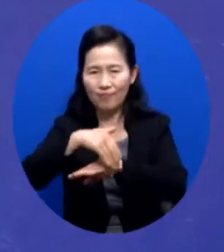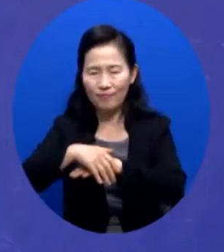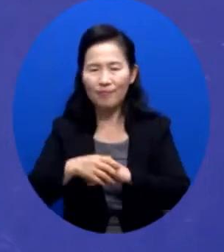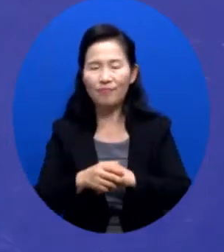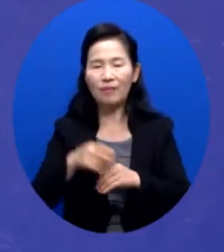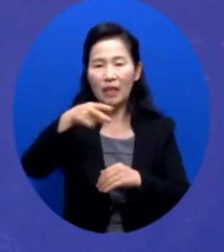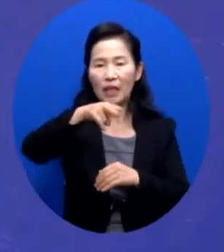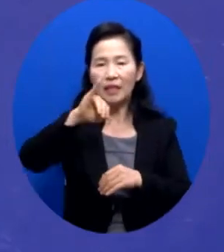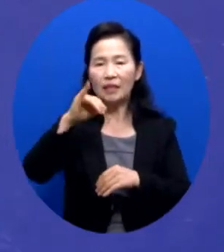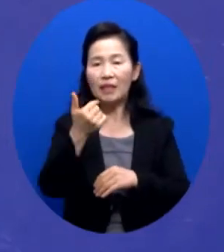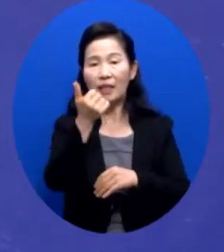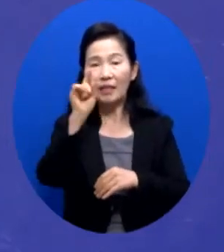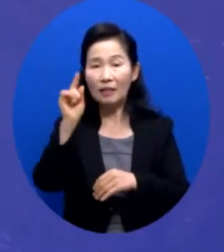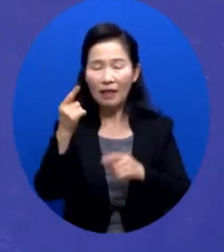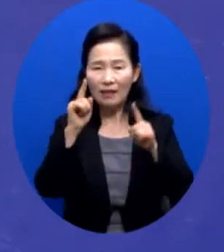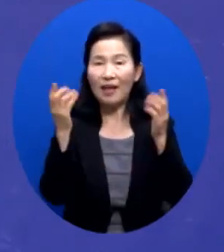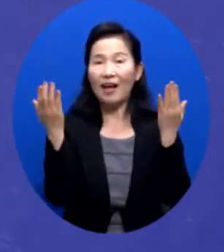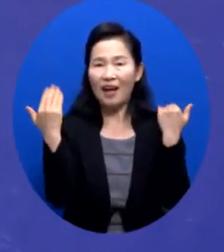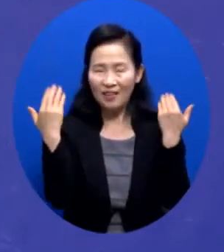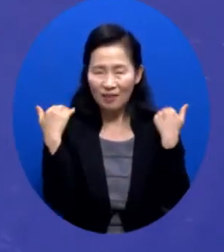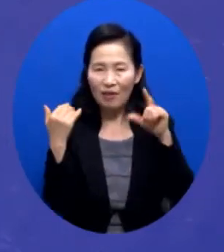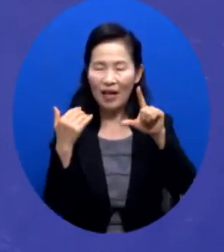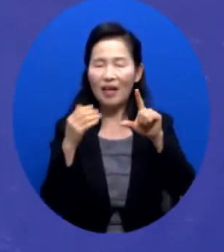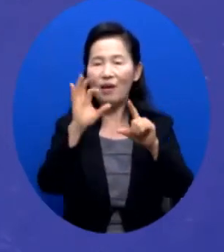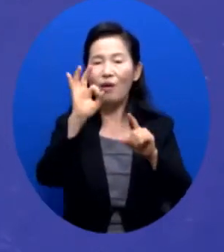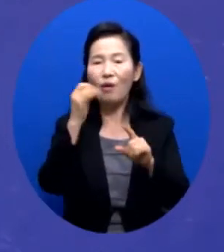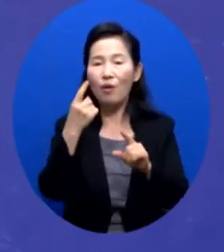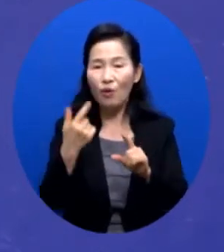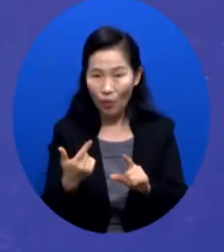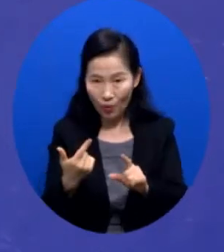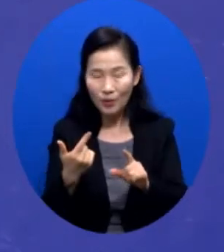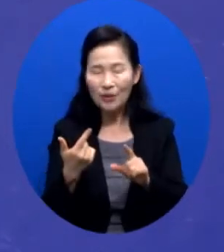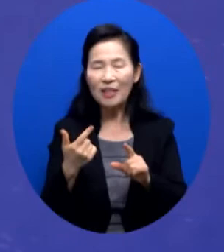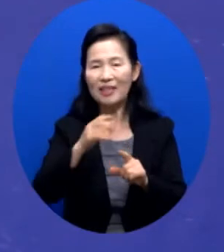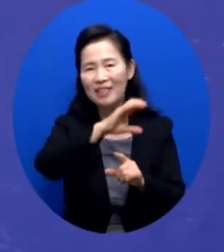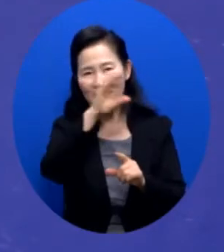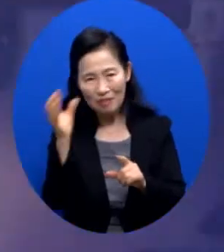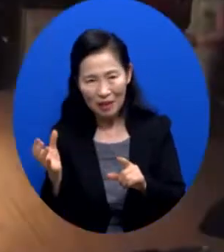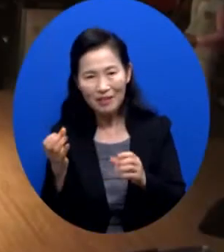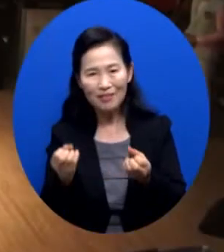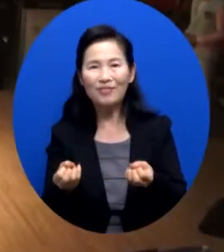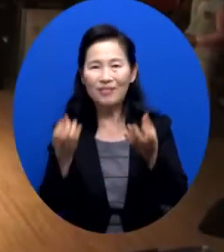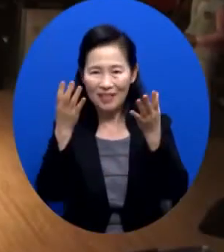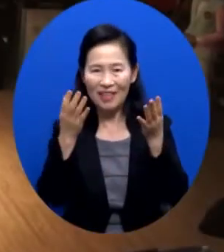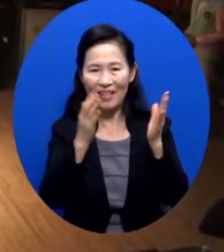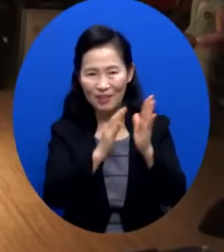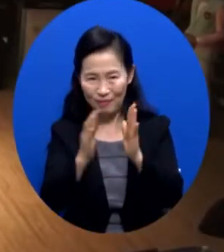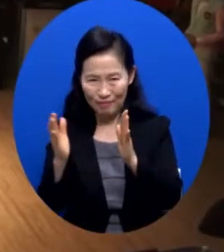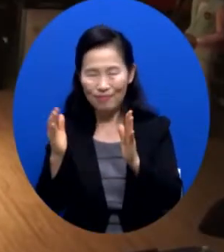신한 대학교가 엘론 크리스마스 캐럴 테스트 오프라인 시상식을 진행했습니다.